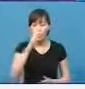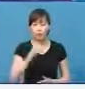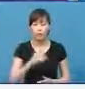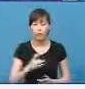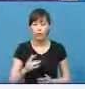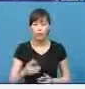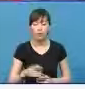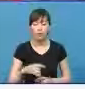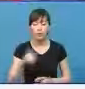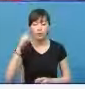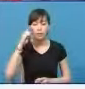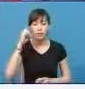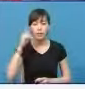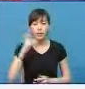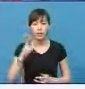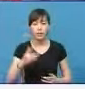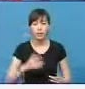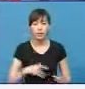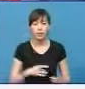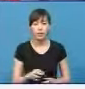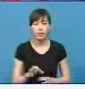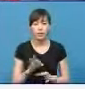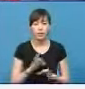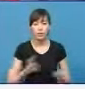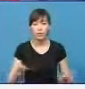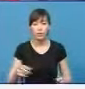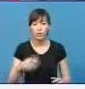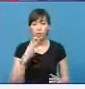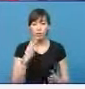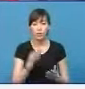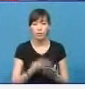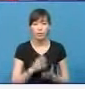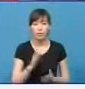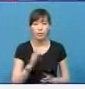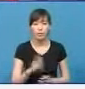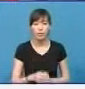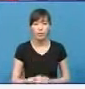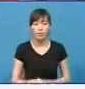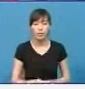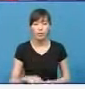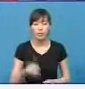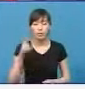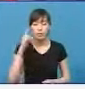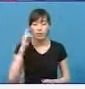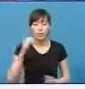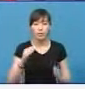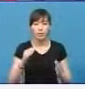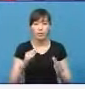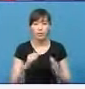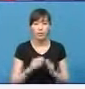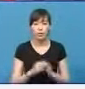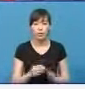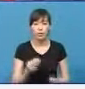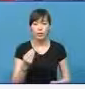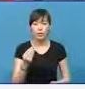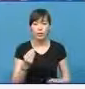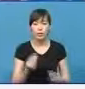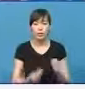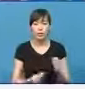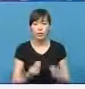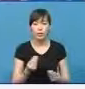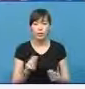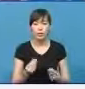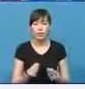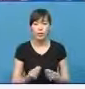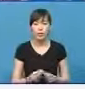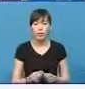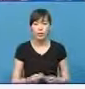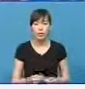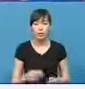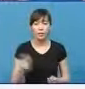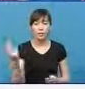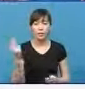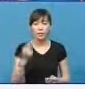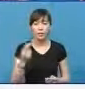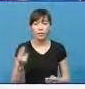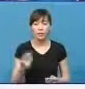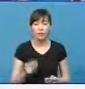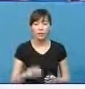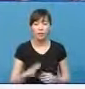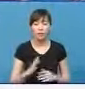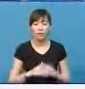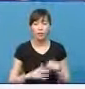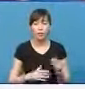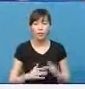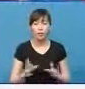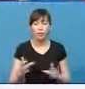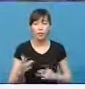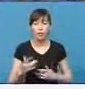өнерінің кереметтілігіне тағы да бір куә болады. Тігілген киіз үйлер, алтыбақан аясындағы сауық салтанаттар мен қылғалам қол өнер